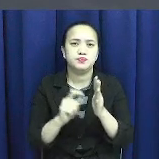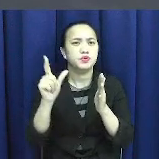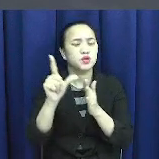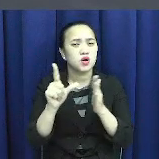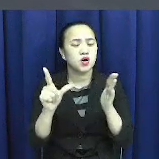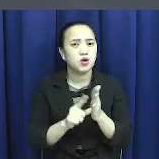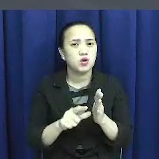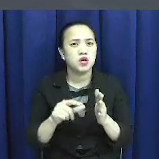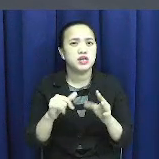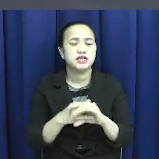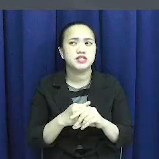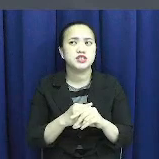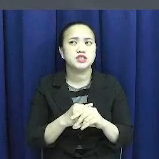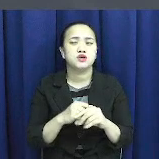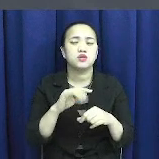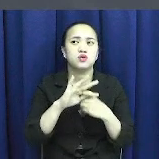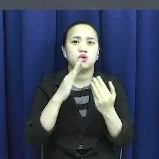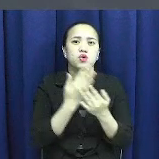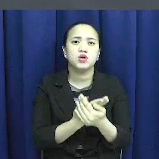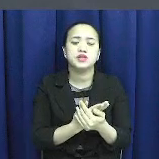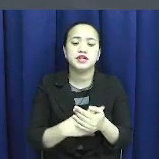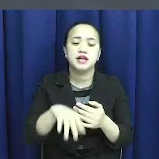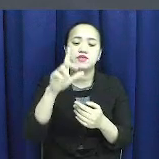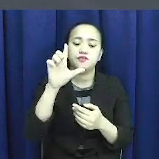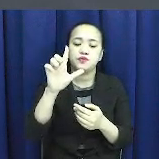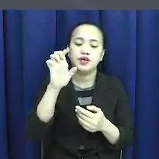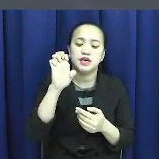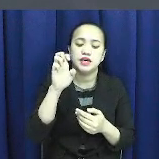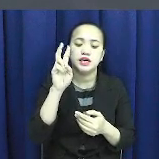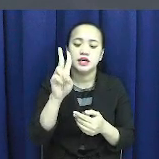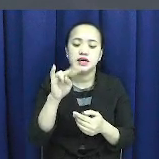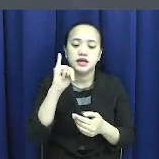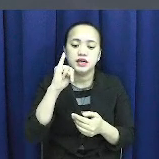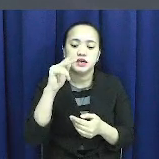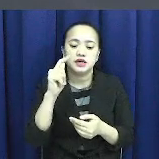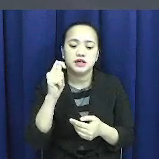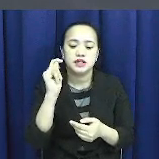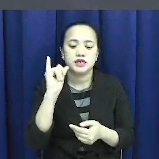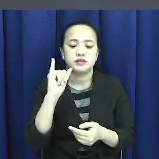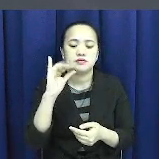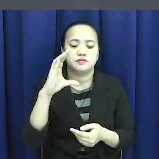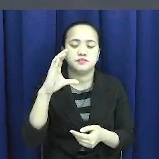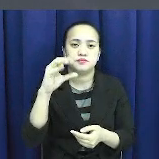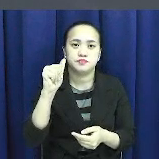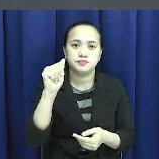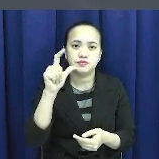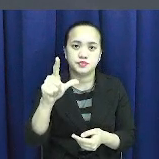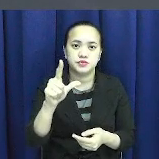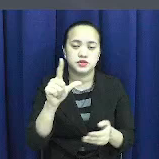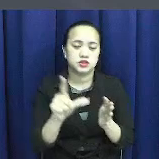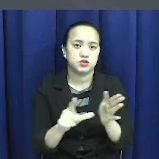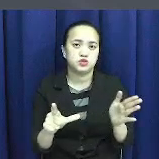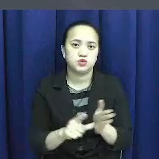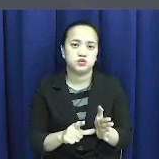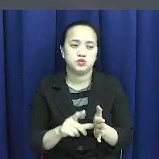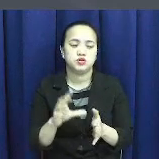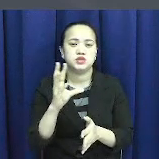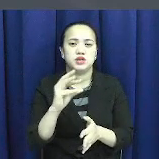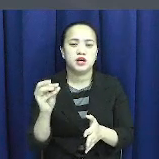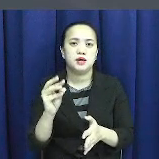pong mga Levitical law at kasama po dyan yung mga specific and moral